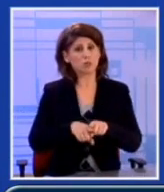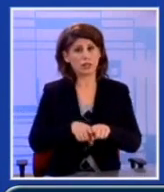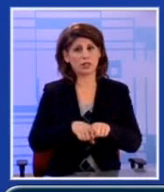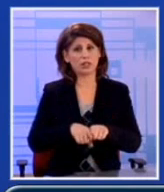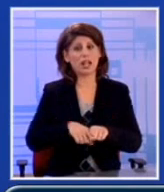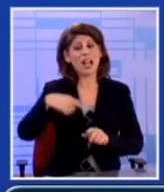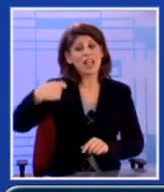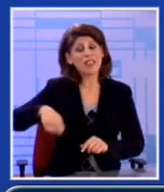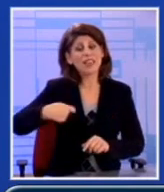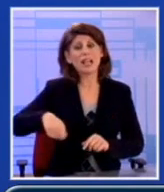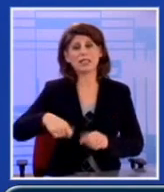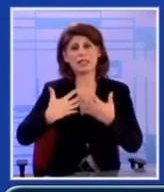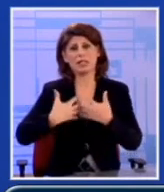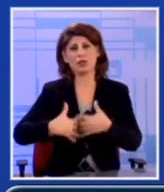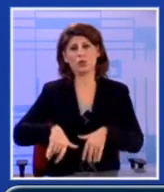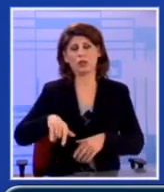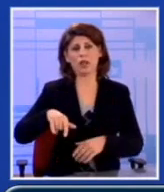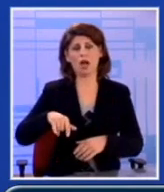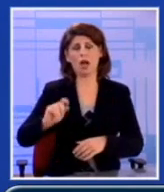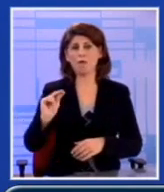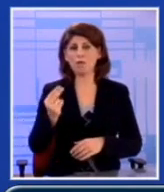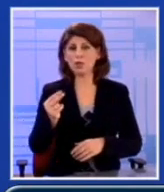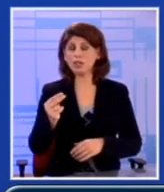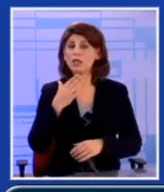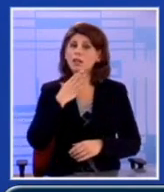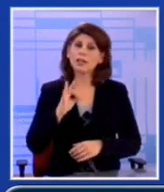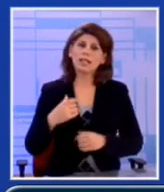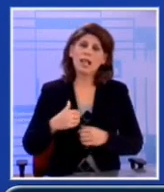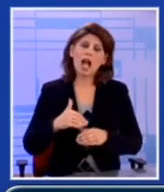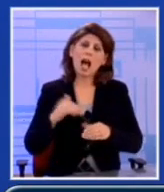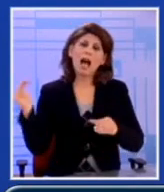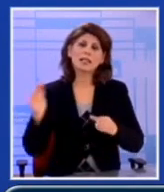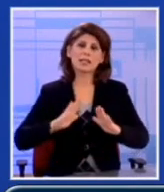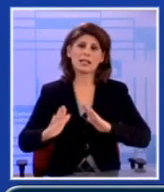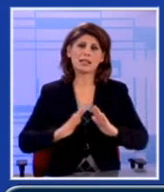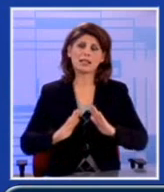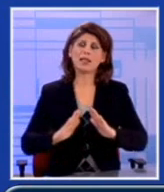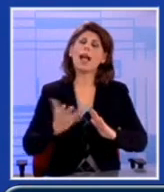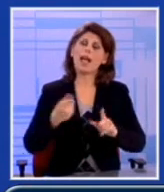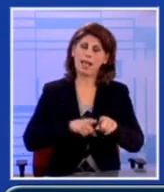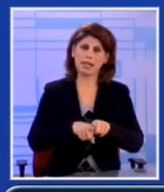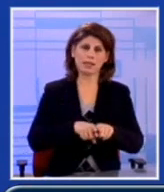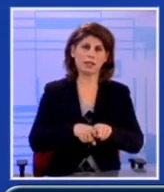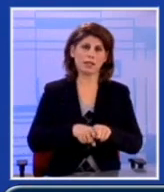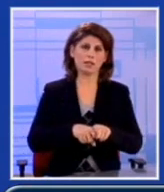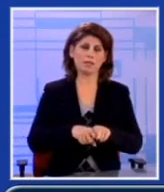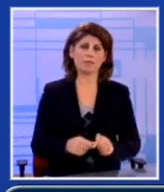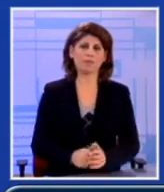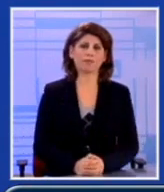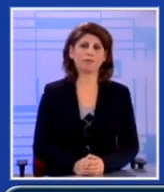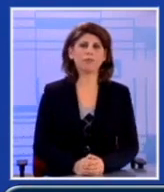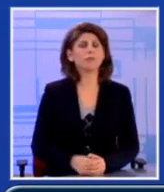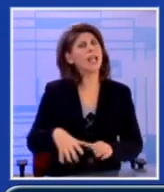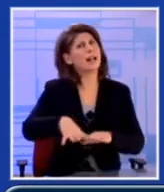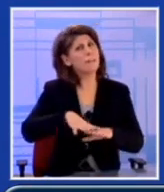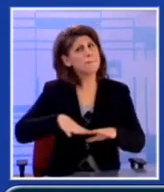τη δικαστική λειτουργία της Βουλής, διότι η άρση ασυλίας εμπίπτει σε ένα